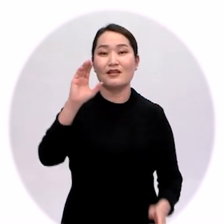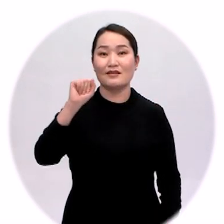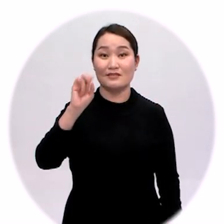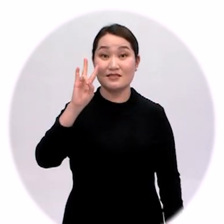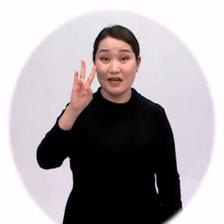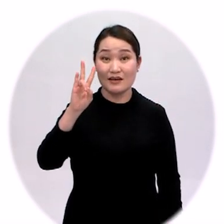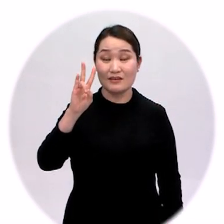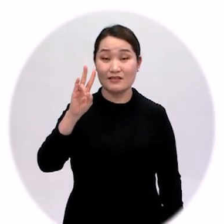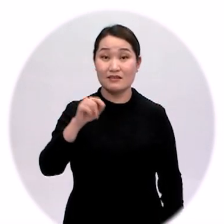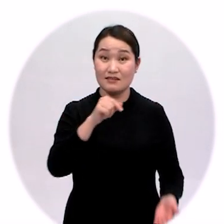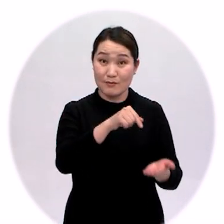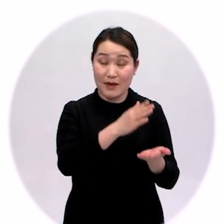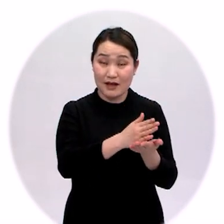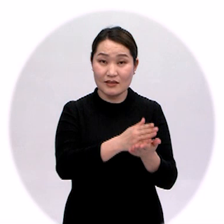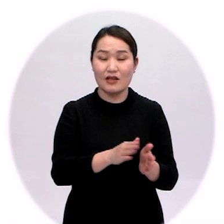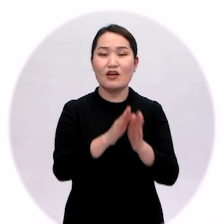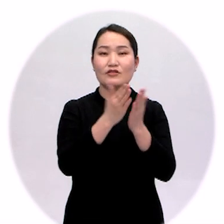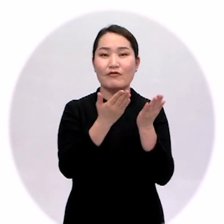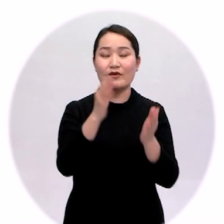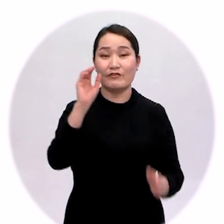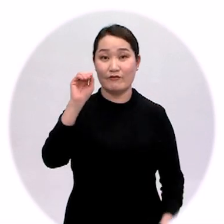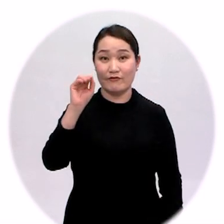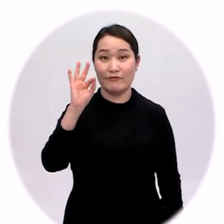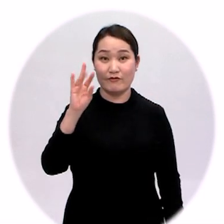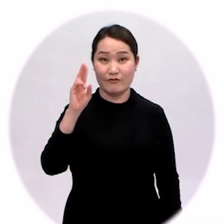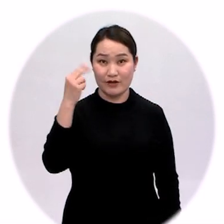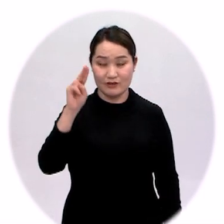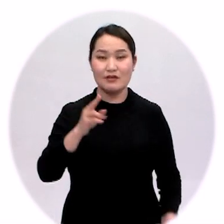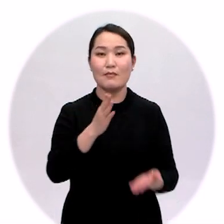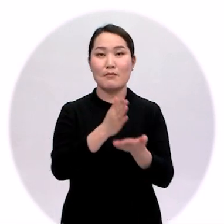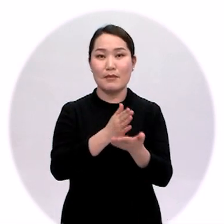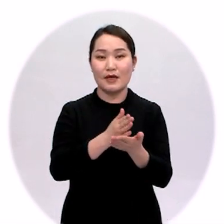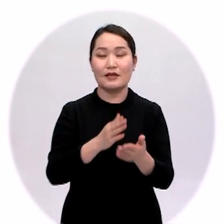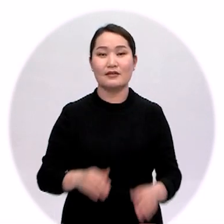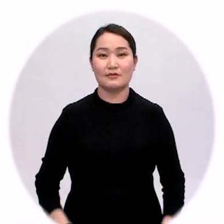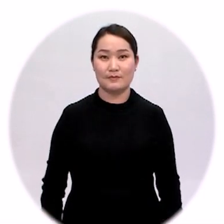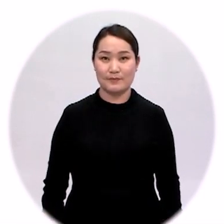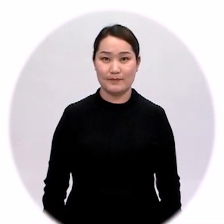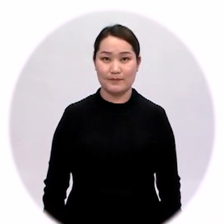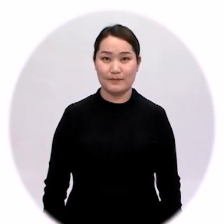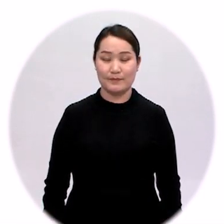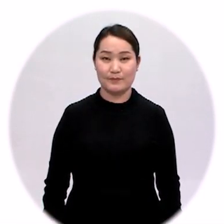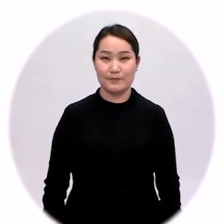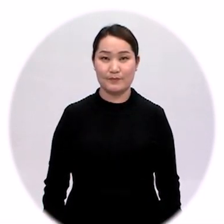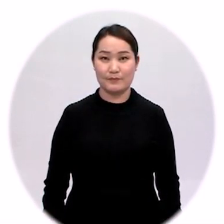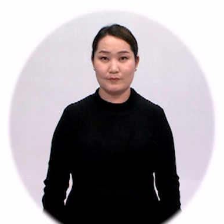санд номын фонд үүсгдэг. Дараагийн холбоо үгийг